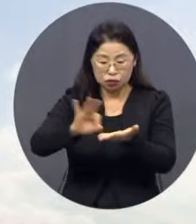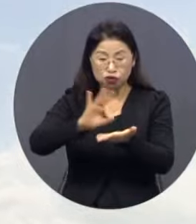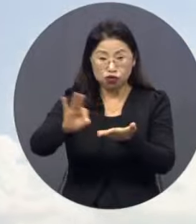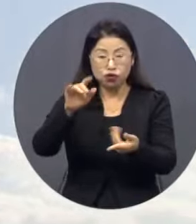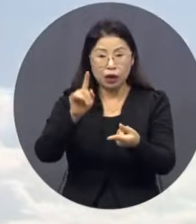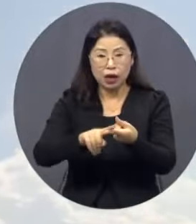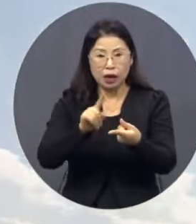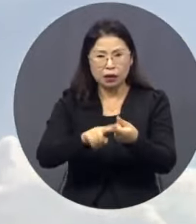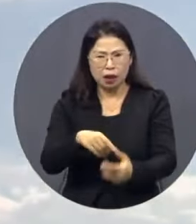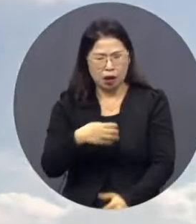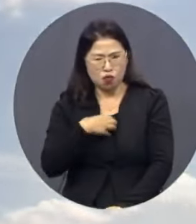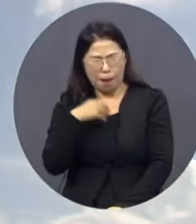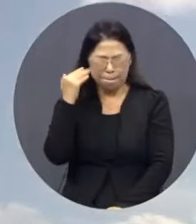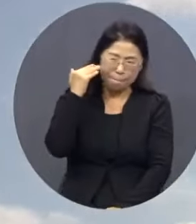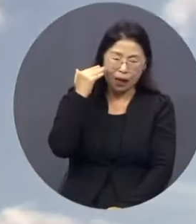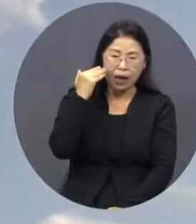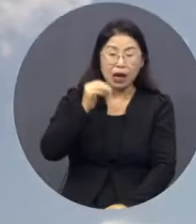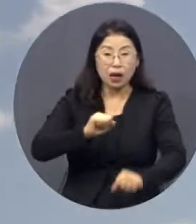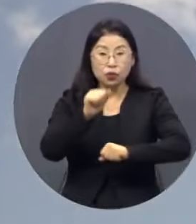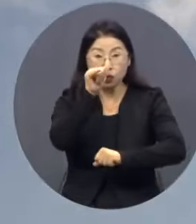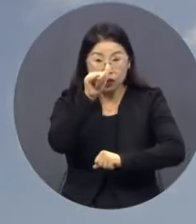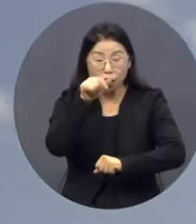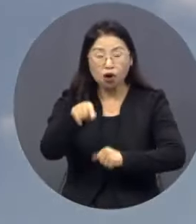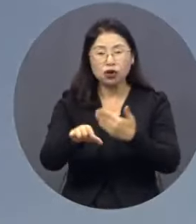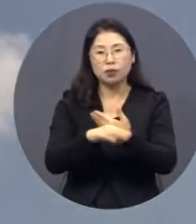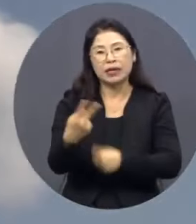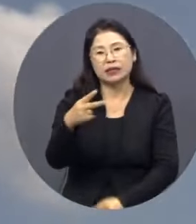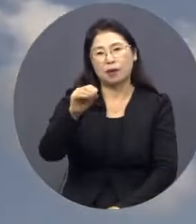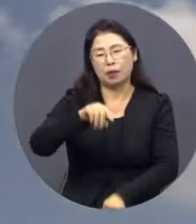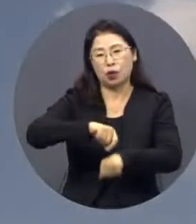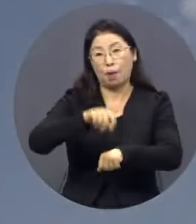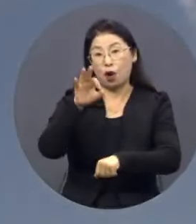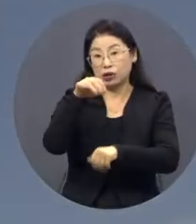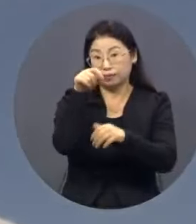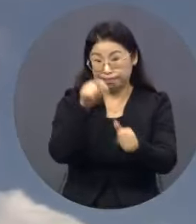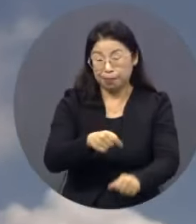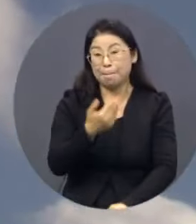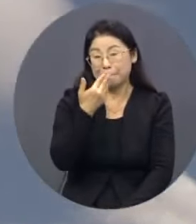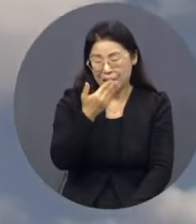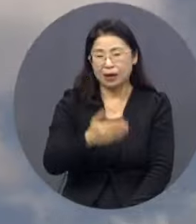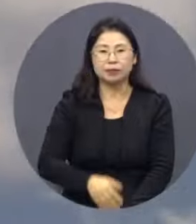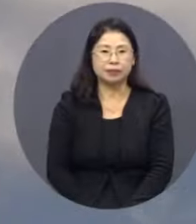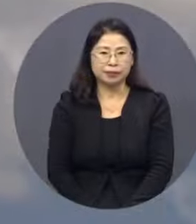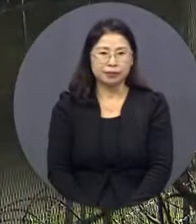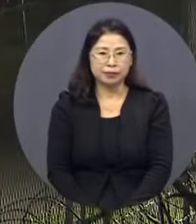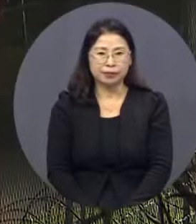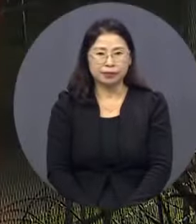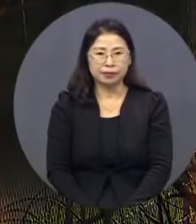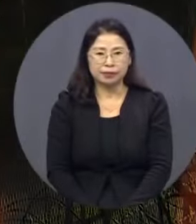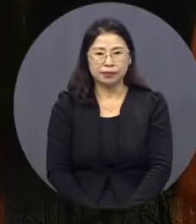위험을 일으킬 우려가 있는 행위를 하면 2천만 원 이하의 벌금형을 받게 됩니다.